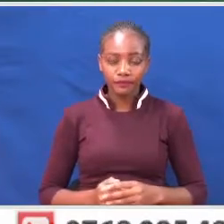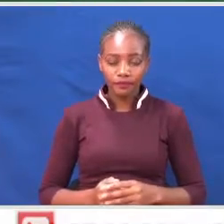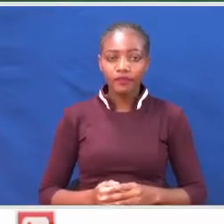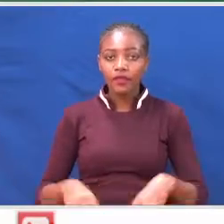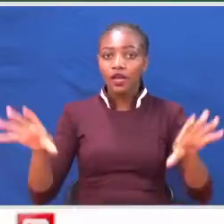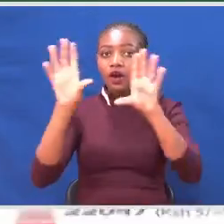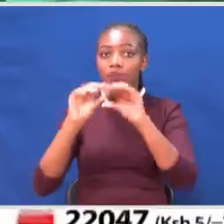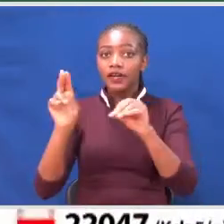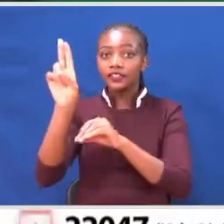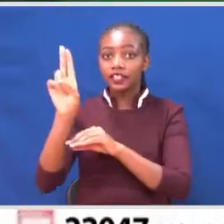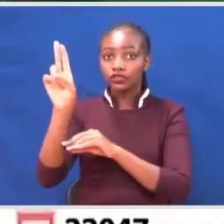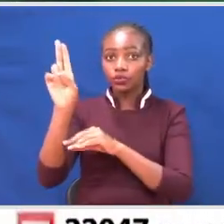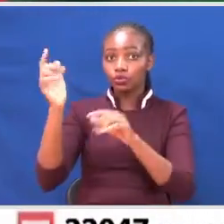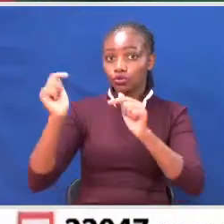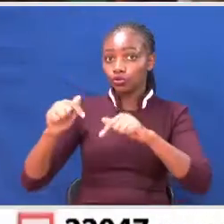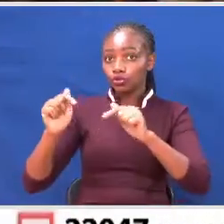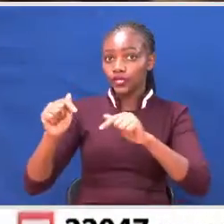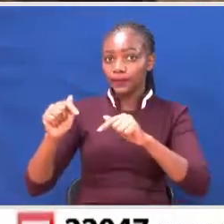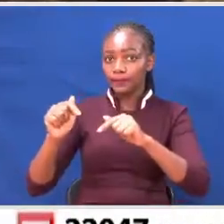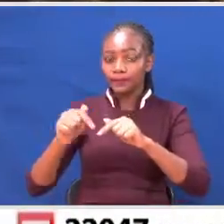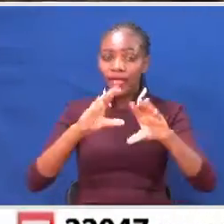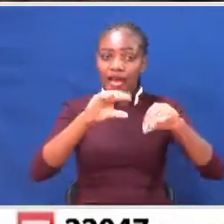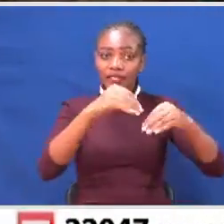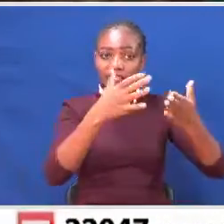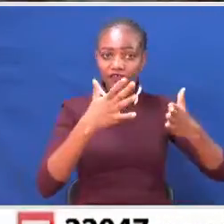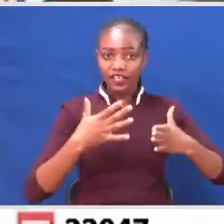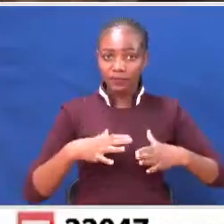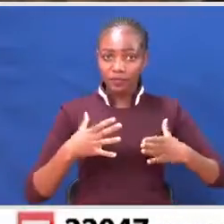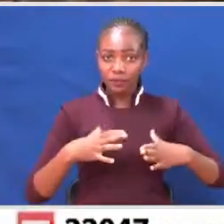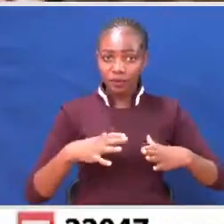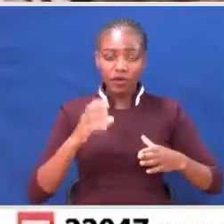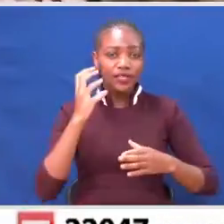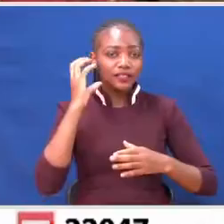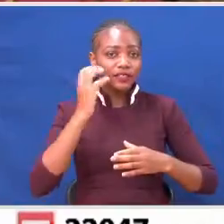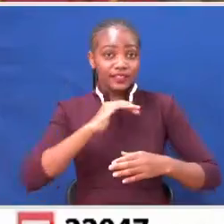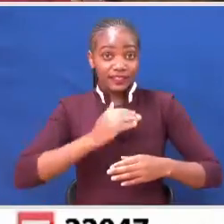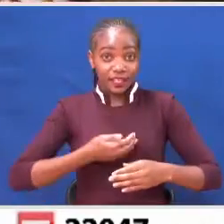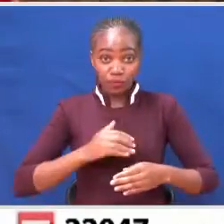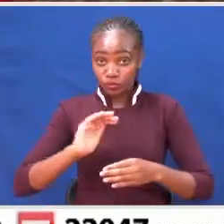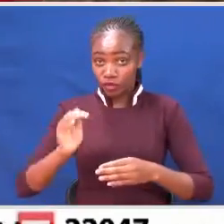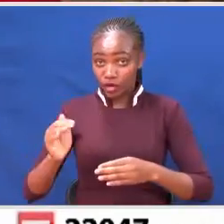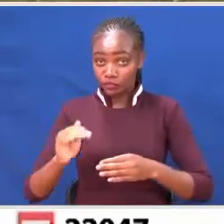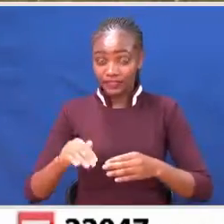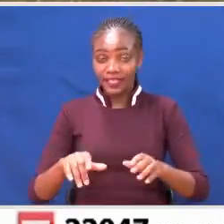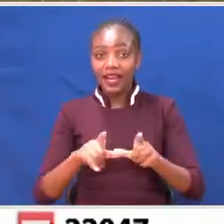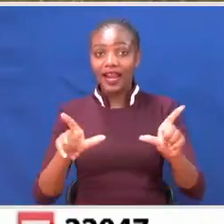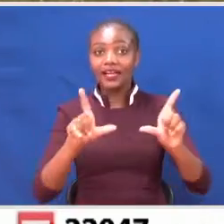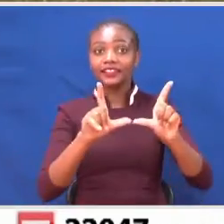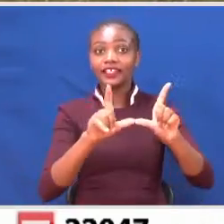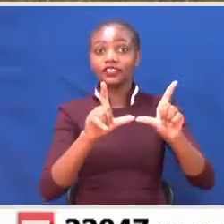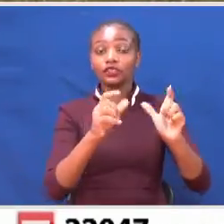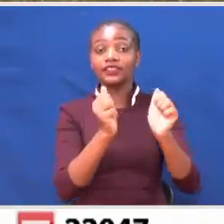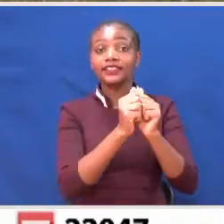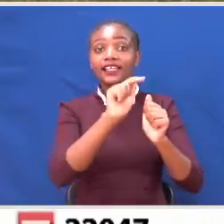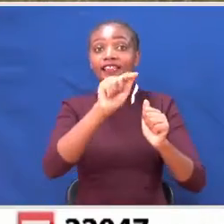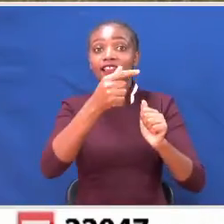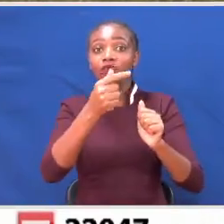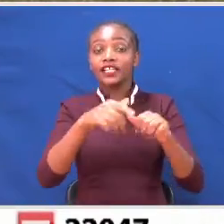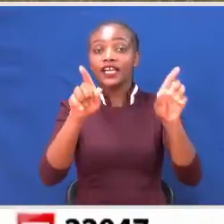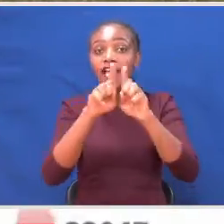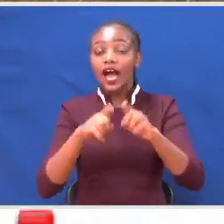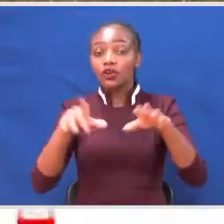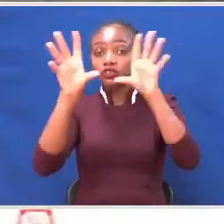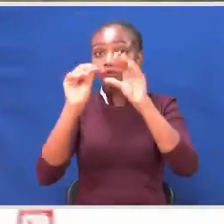Rais Uhuru Kenyatta leo amewakabidhi wakazi wa kaunti ya Samburu hati miliki elfu kumi. Vile vile, Rais